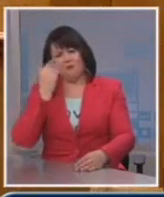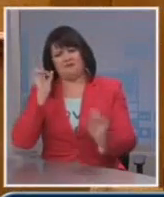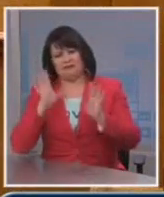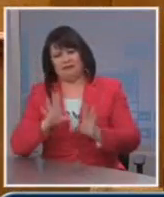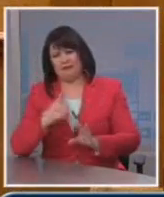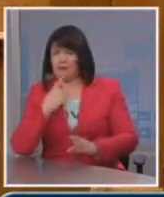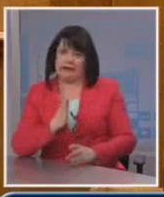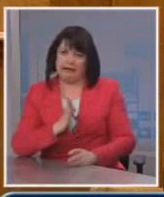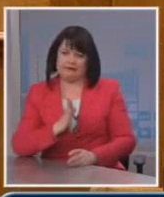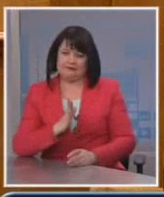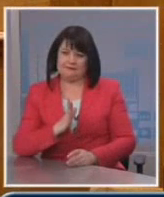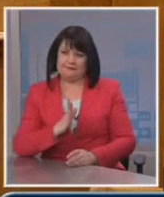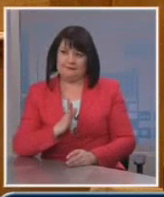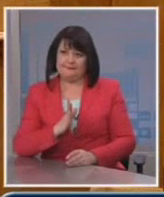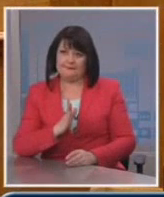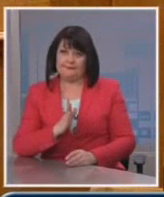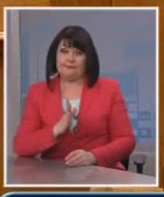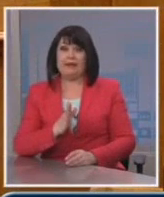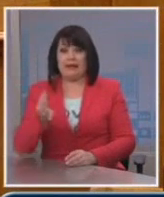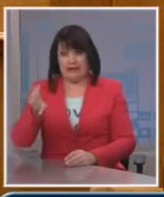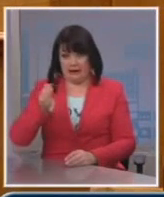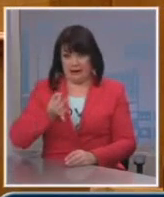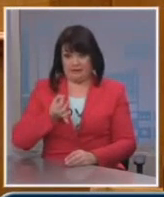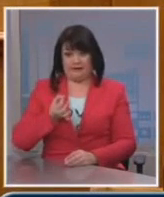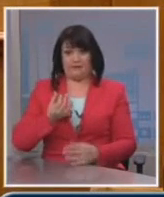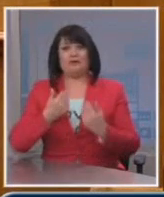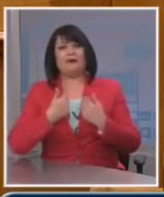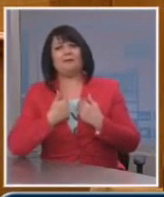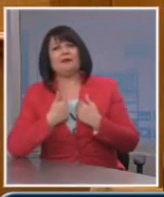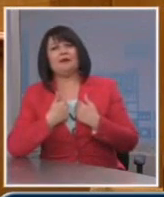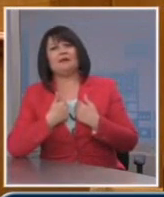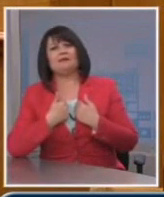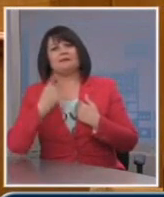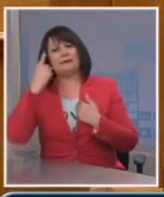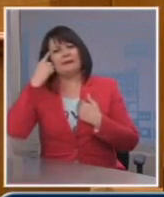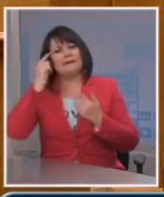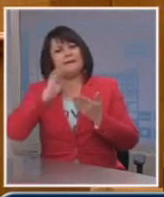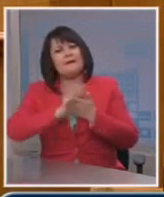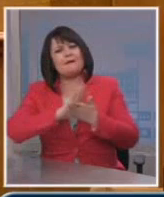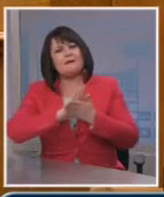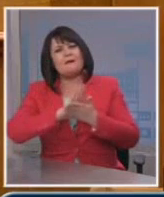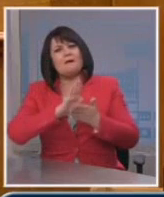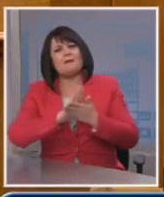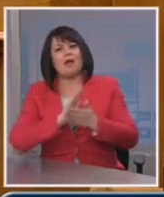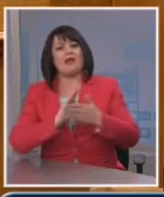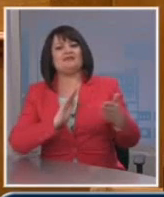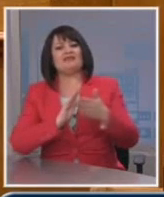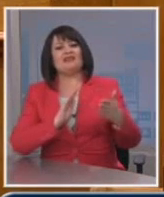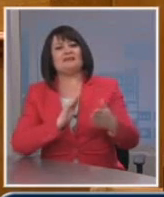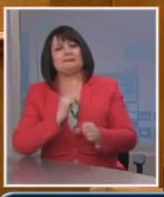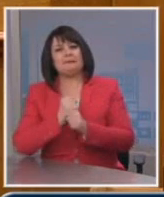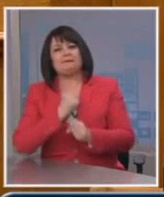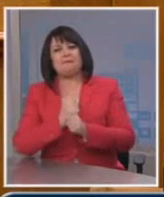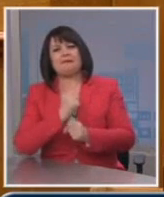Και την ίδια στιγμή μας λέτε και ότι είμαστε ιδεολειπτικοί αριστεριστές που δεν θέλουμε